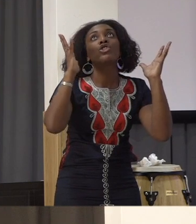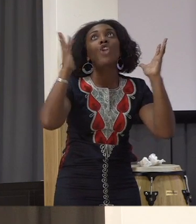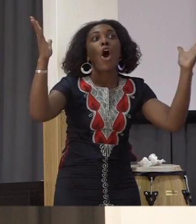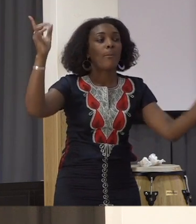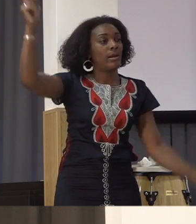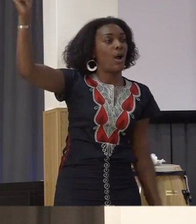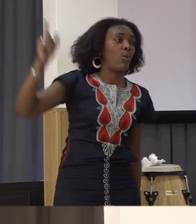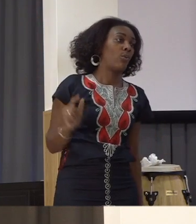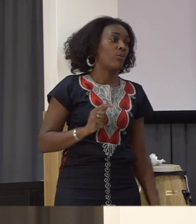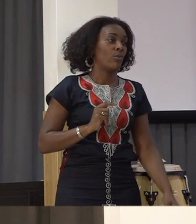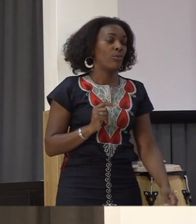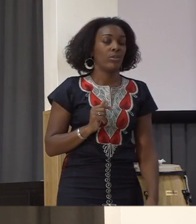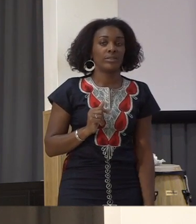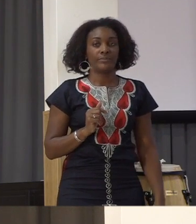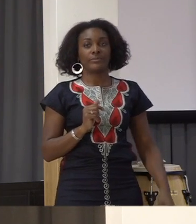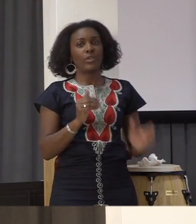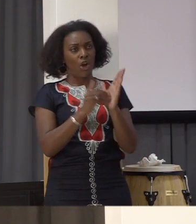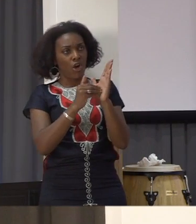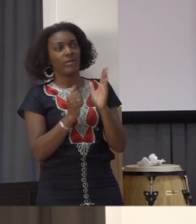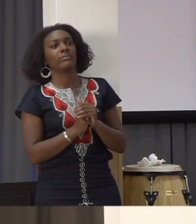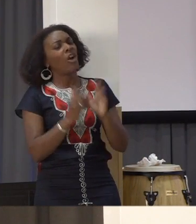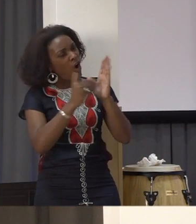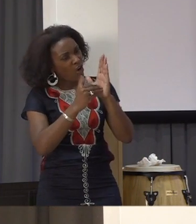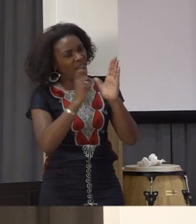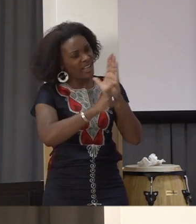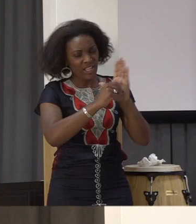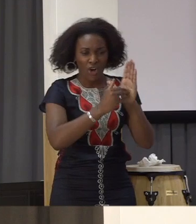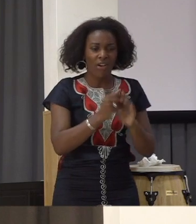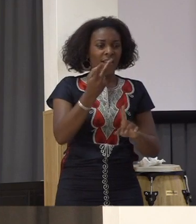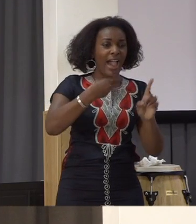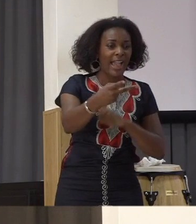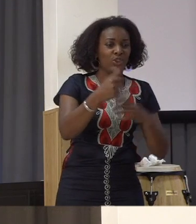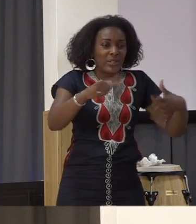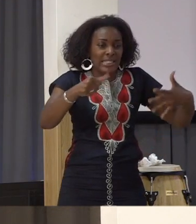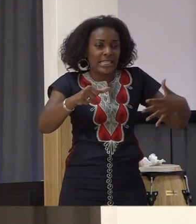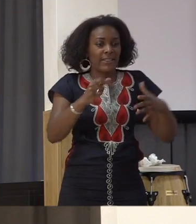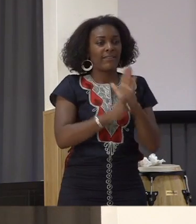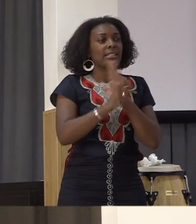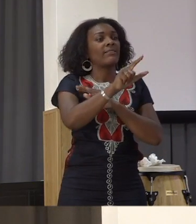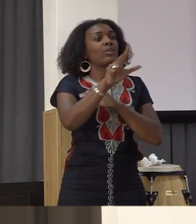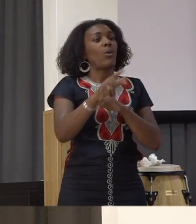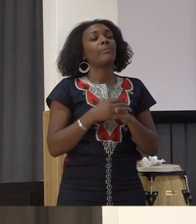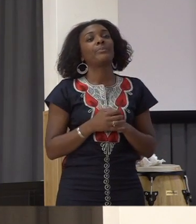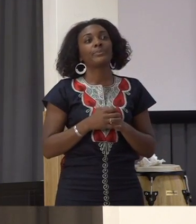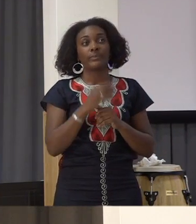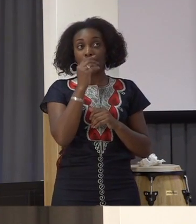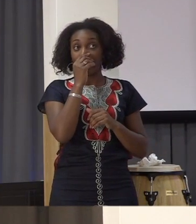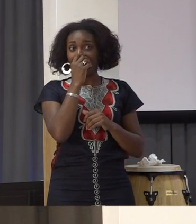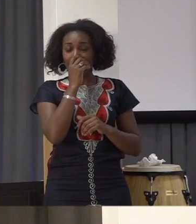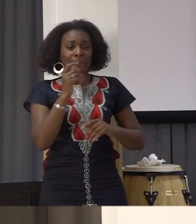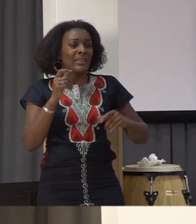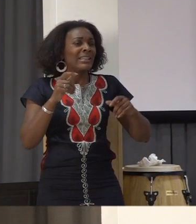Encore quelques versets, Actes 16, 23. Actes 16, 23, 25. Après qu'on les eut chargés de